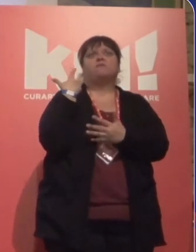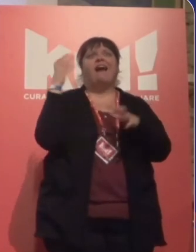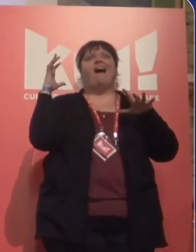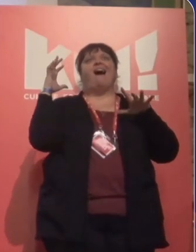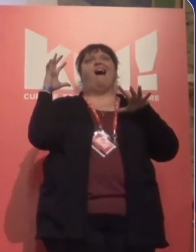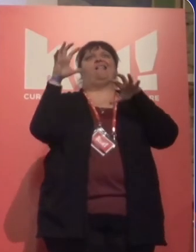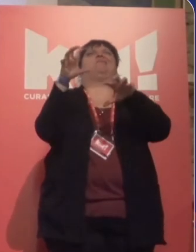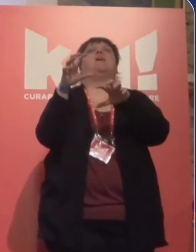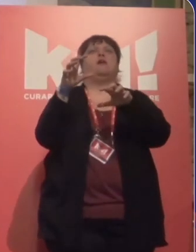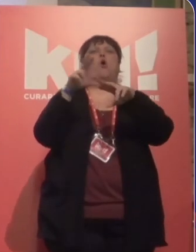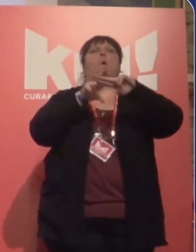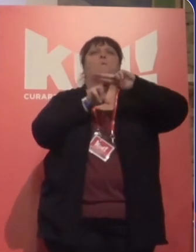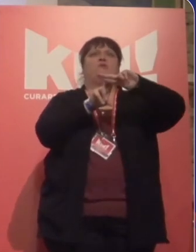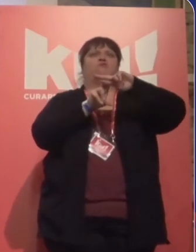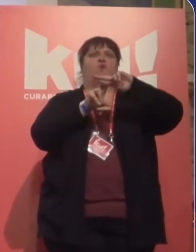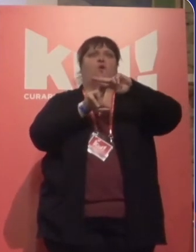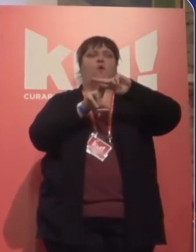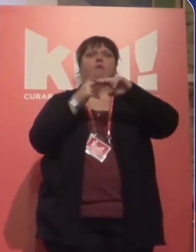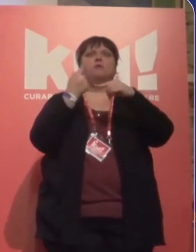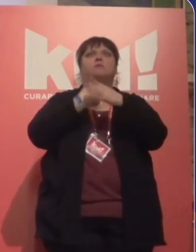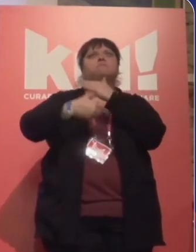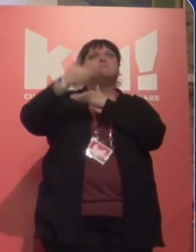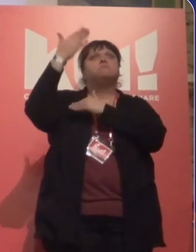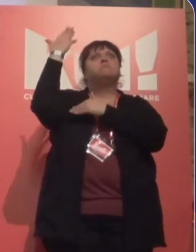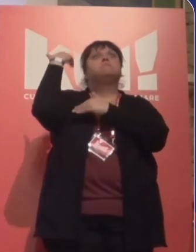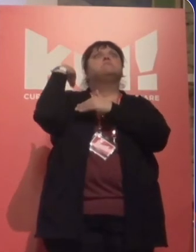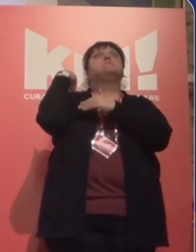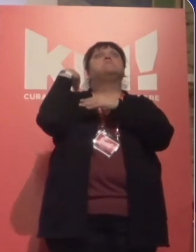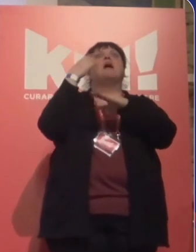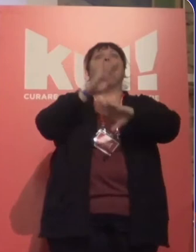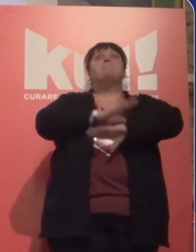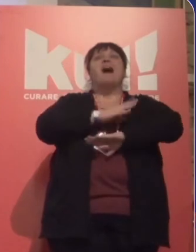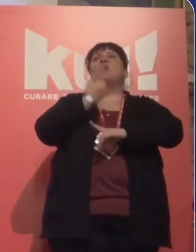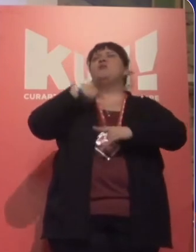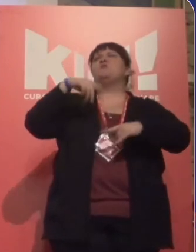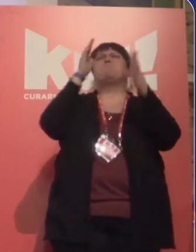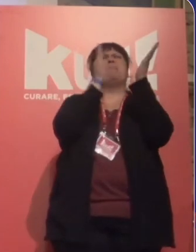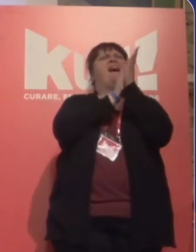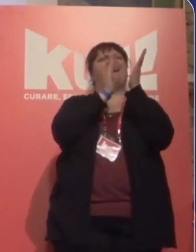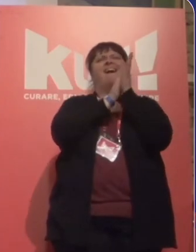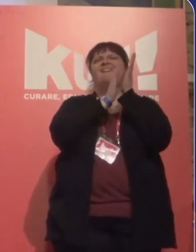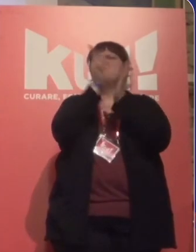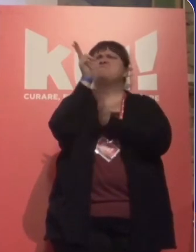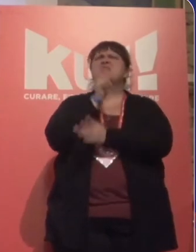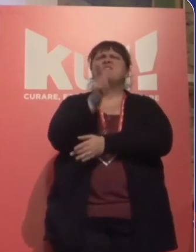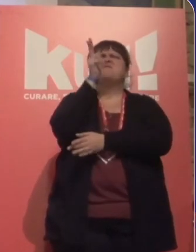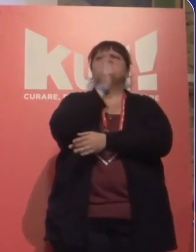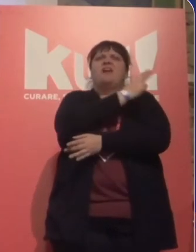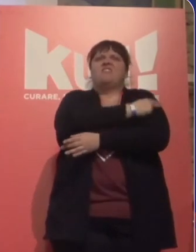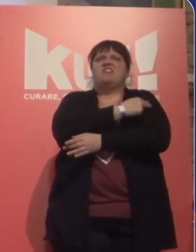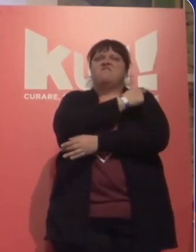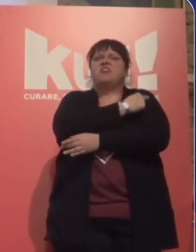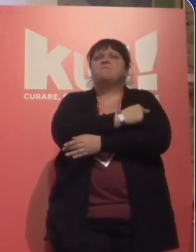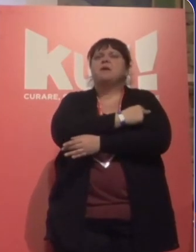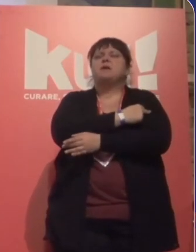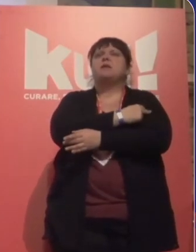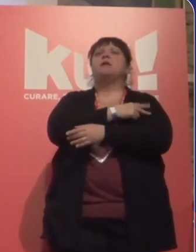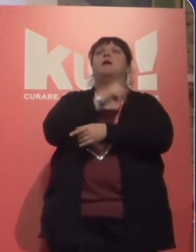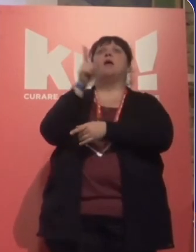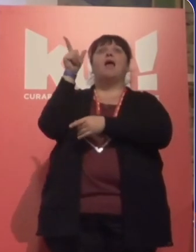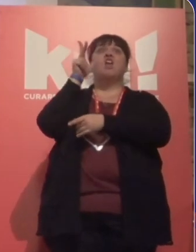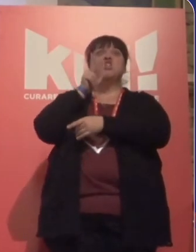celebravamo con gli applausi dai balconi l'infermiera elena pagliarini che dice